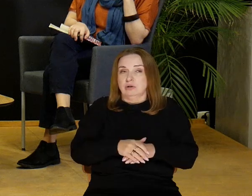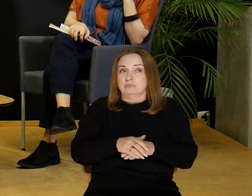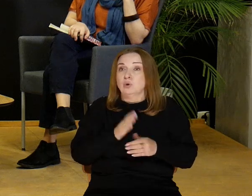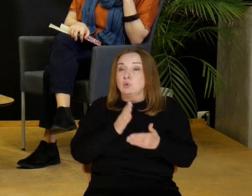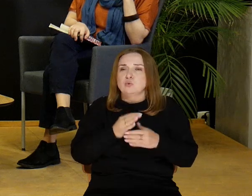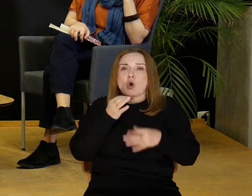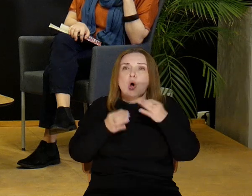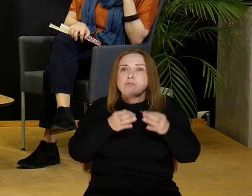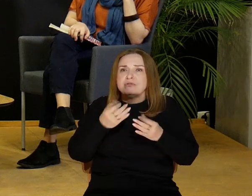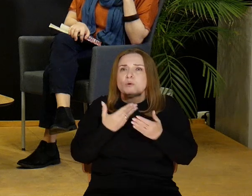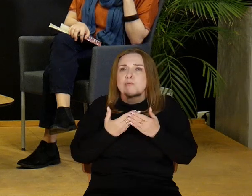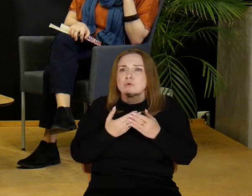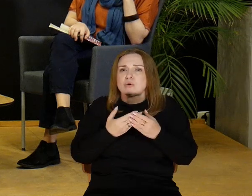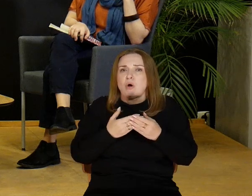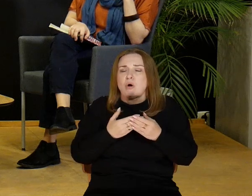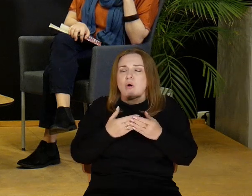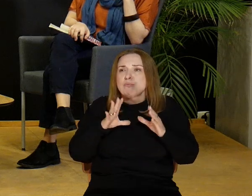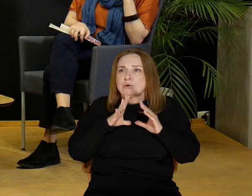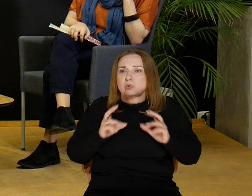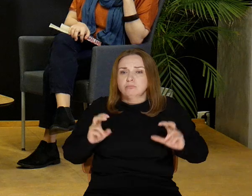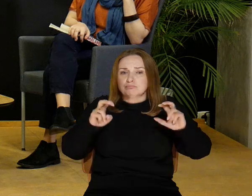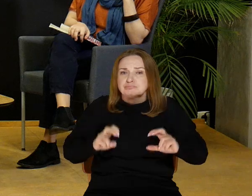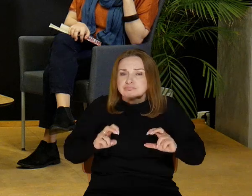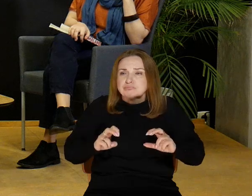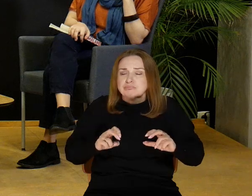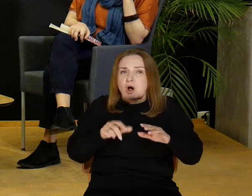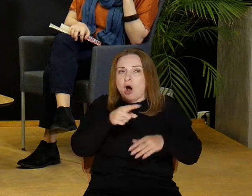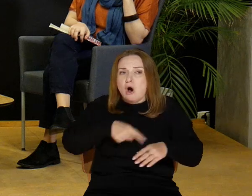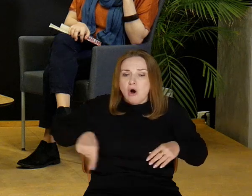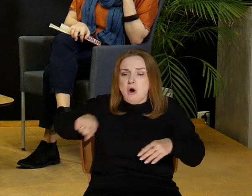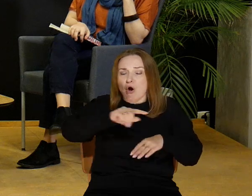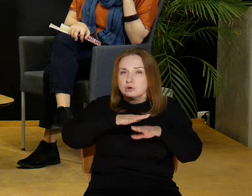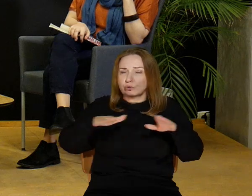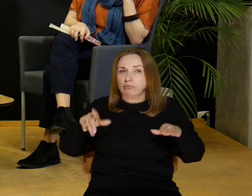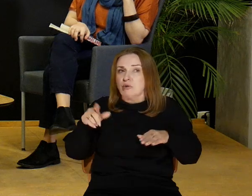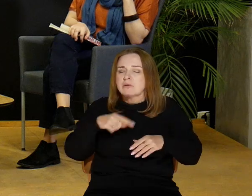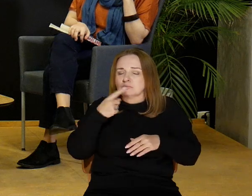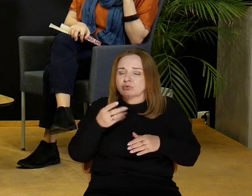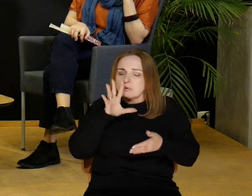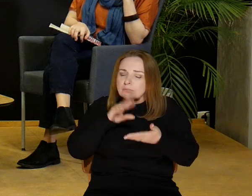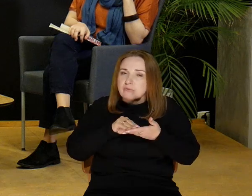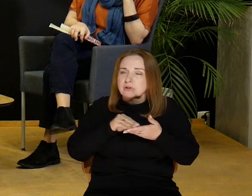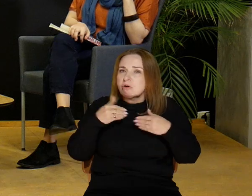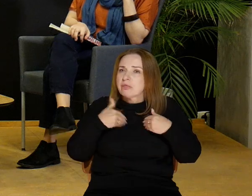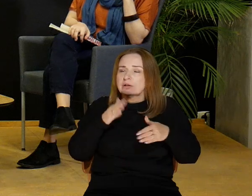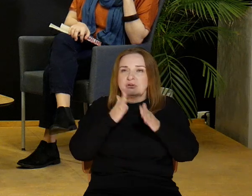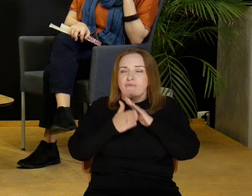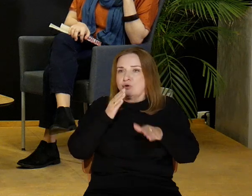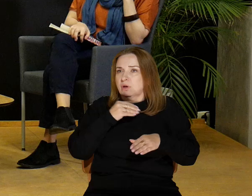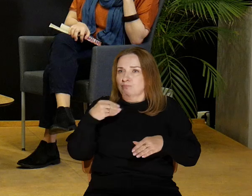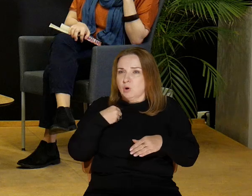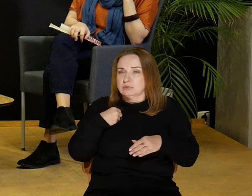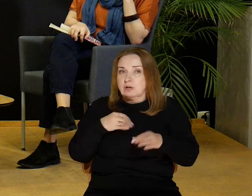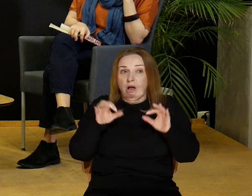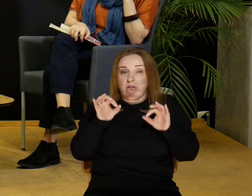dlaczego zasiedli do Okrągłego Stołu, to u nich powraca ta historia, żeby w Polsce się znowu nie lała krew. Dwa pokolenia